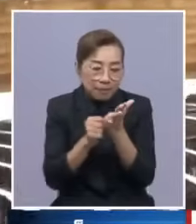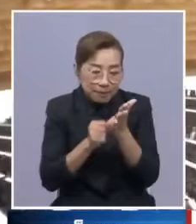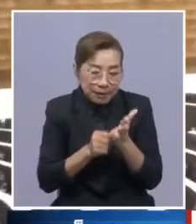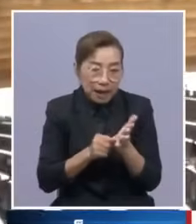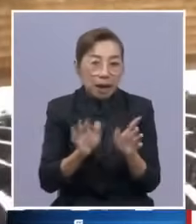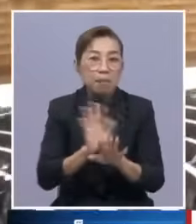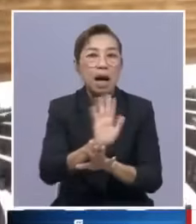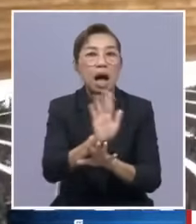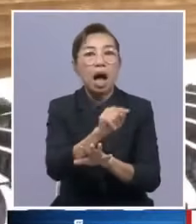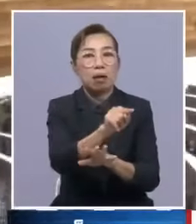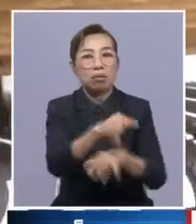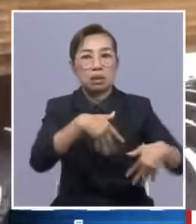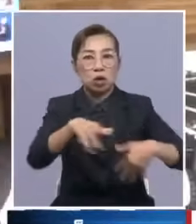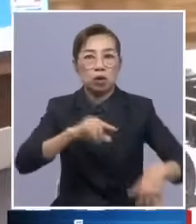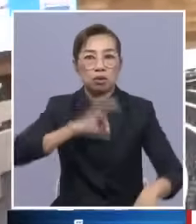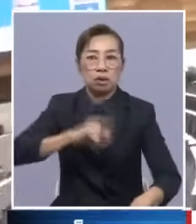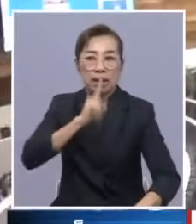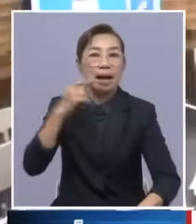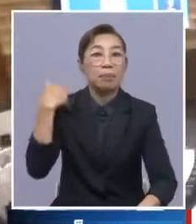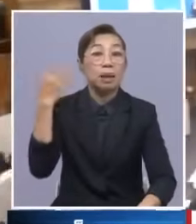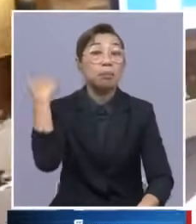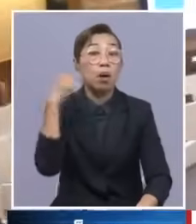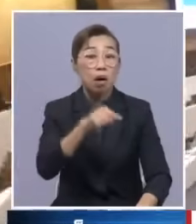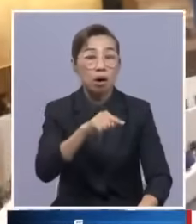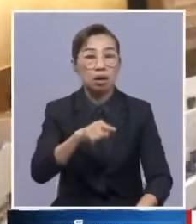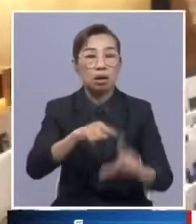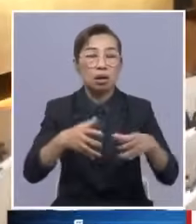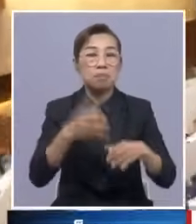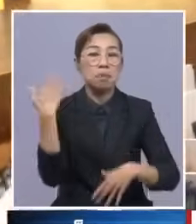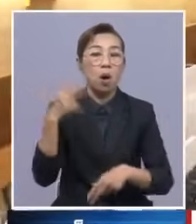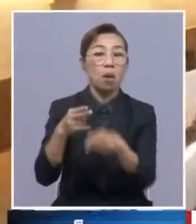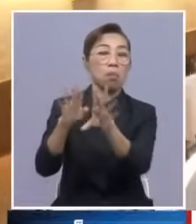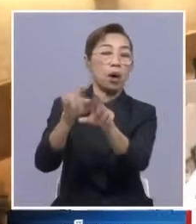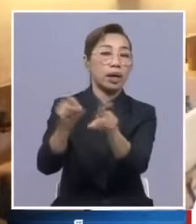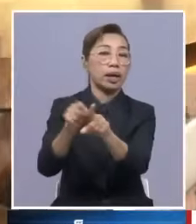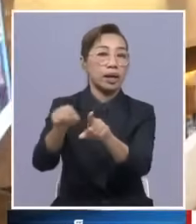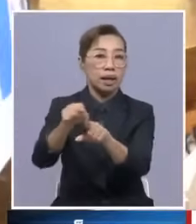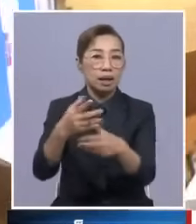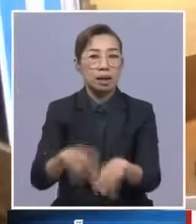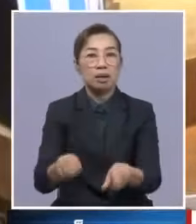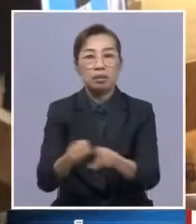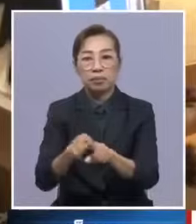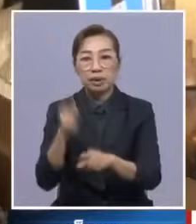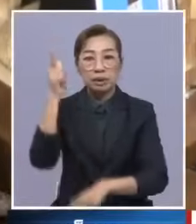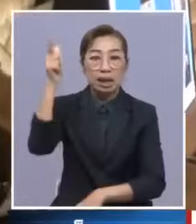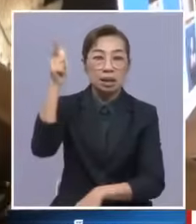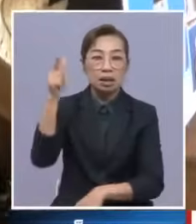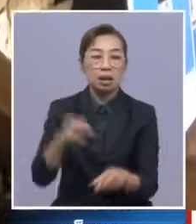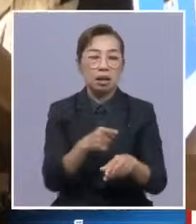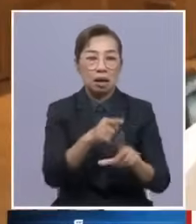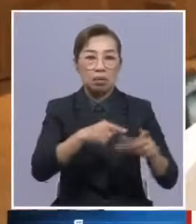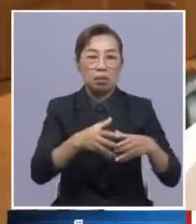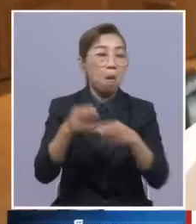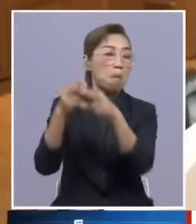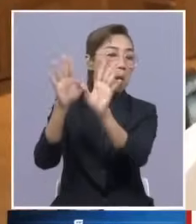ไกลก็เคยเสียฟอร์มอยู่ไม่น้อยในกรณีที่กลายเป็นจ่าเฉยปล่อยเบอร์ไม่แตะต้องกรณีคุณทักษิณชินวัตรอดีต